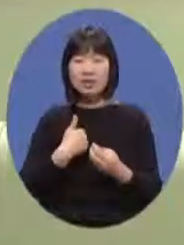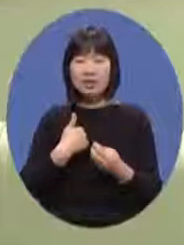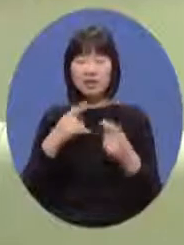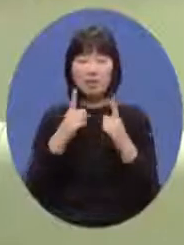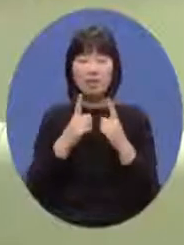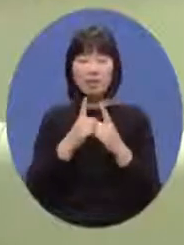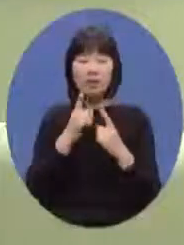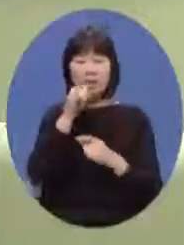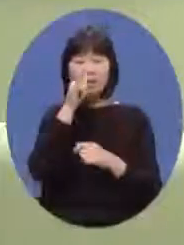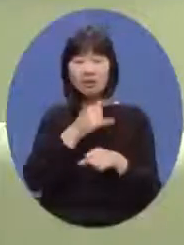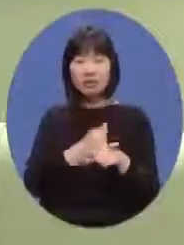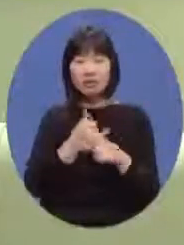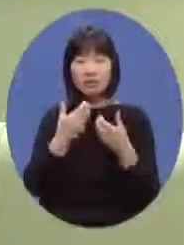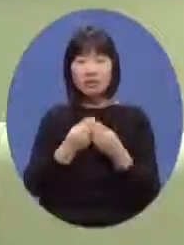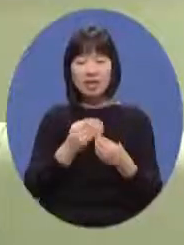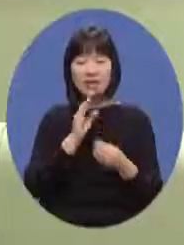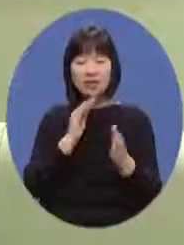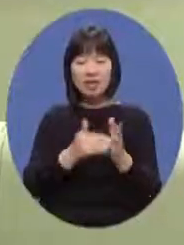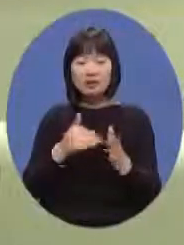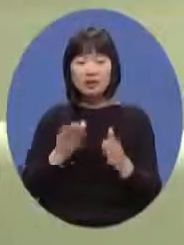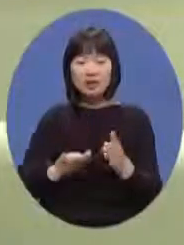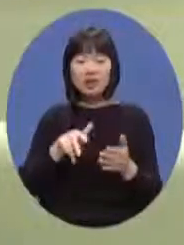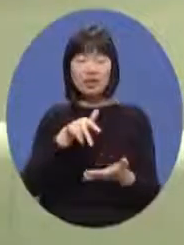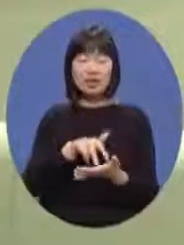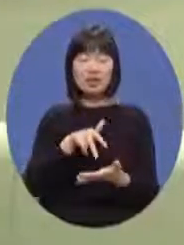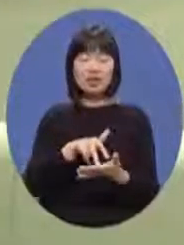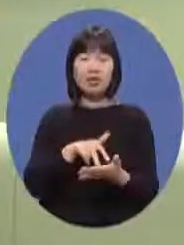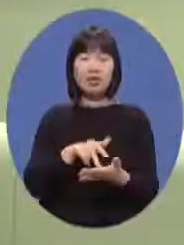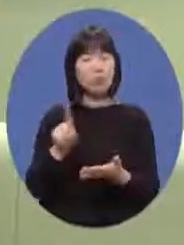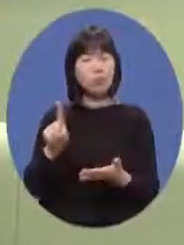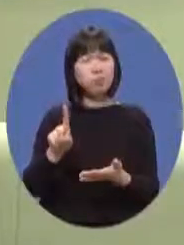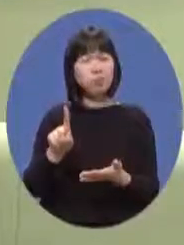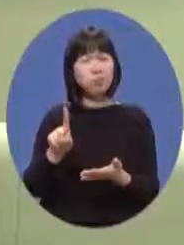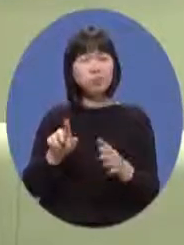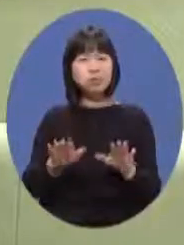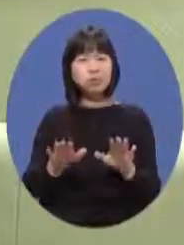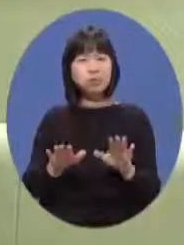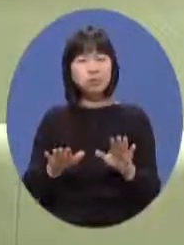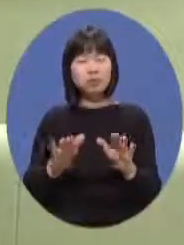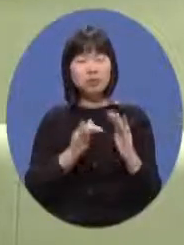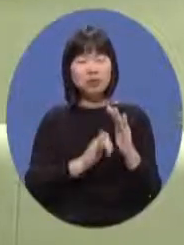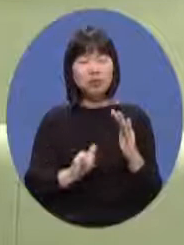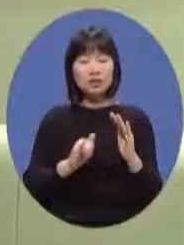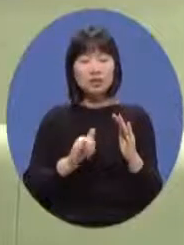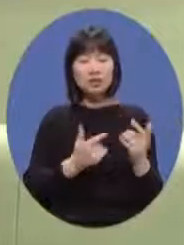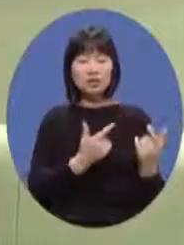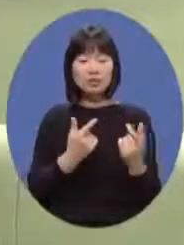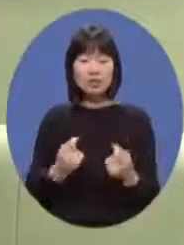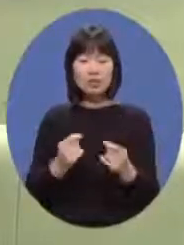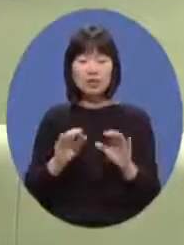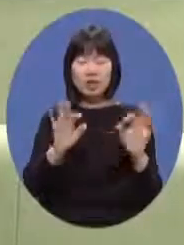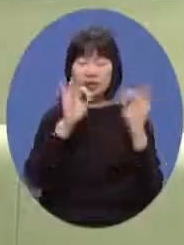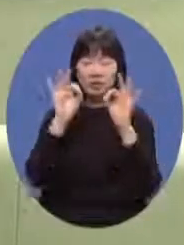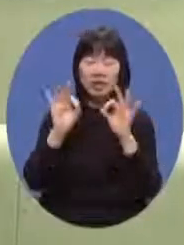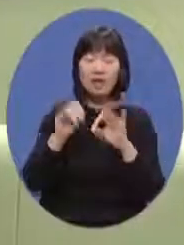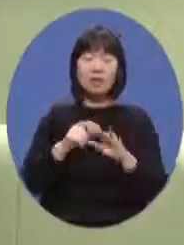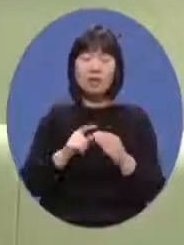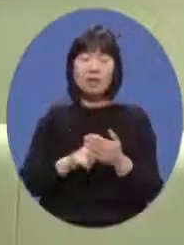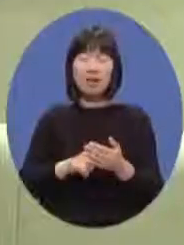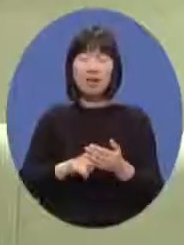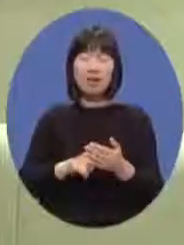이제 만나봤던 케이스인데요. 네. 예, 근데 이제 이 경우는 어쨌건 그 가족이 모두가 지금 참 보니까 마음이